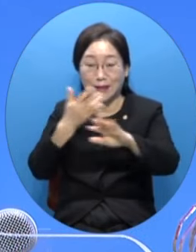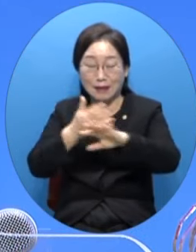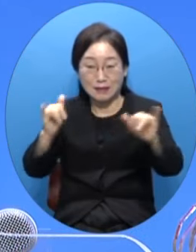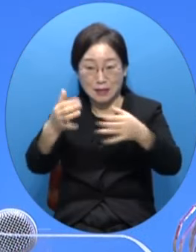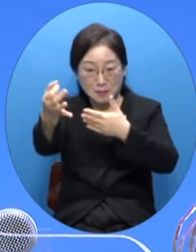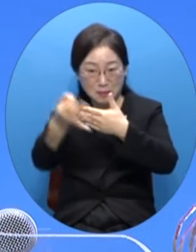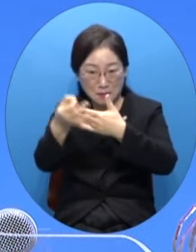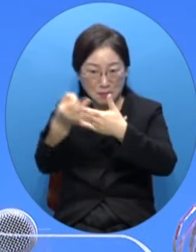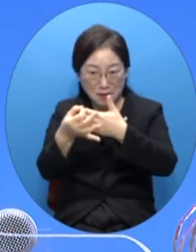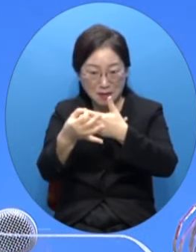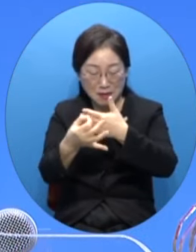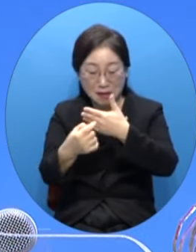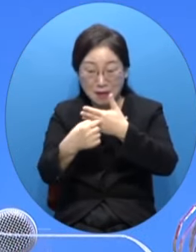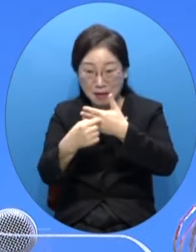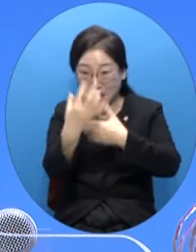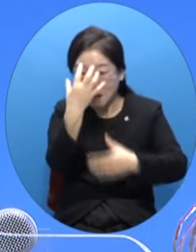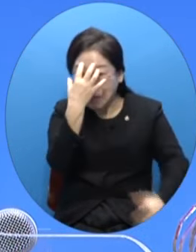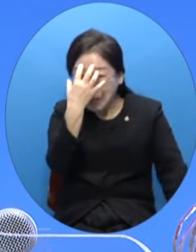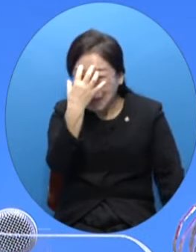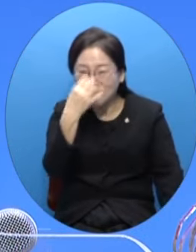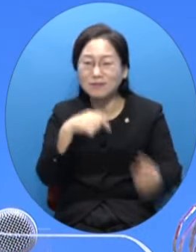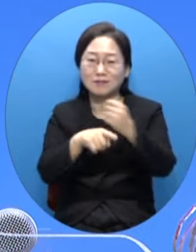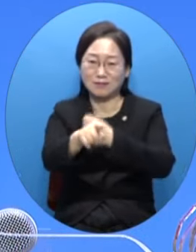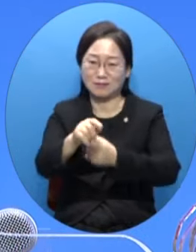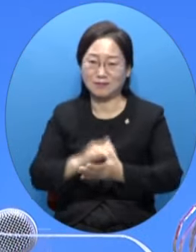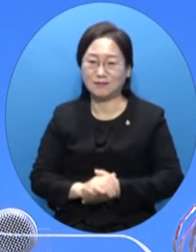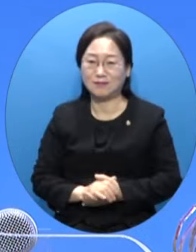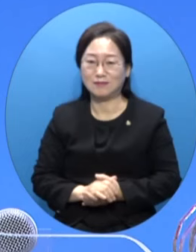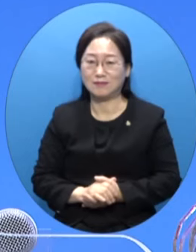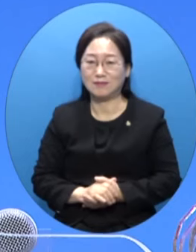보이려고 가면을 쓰고 다닙니다.